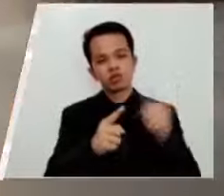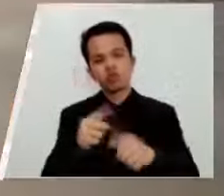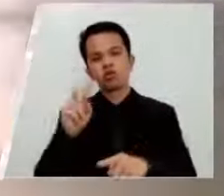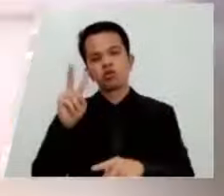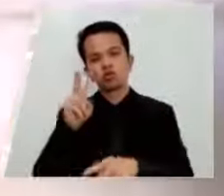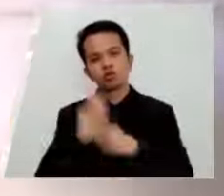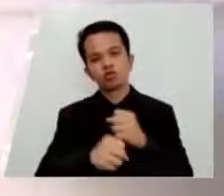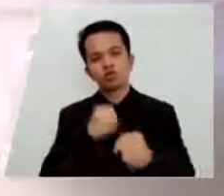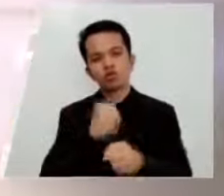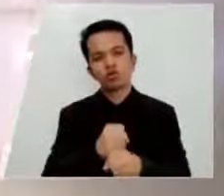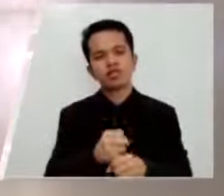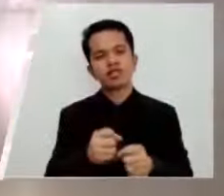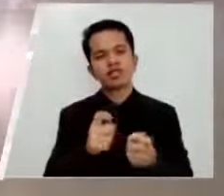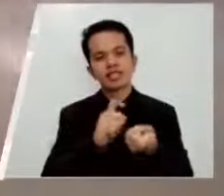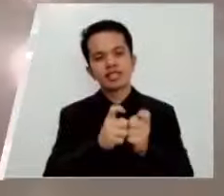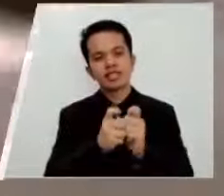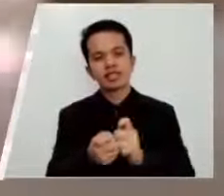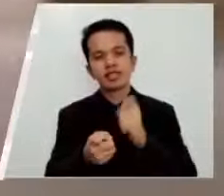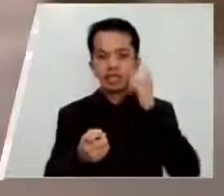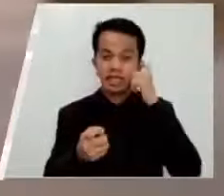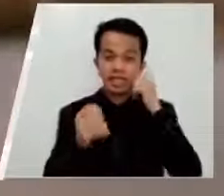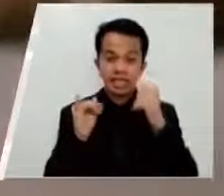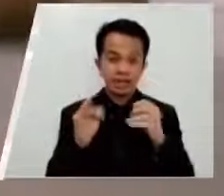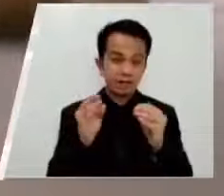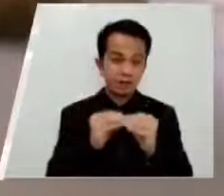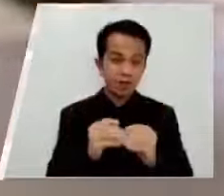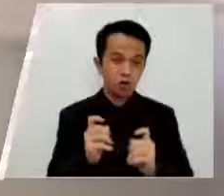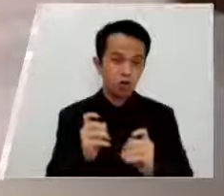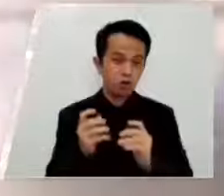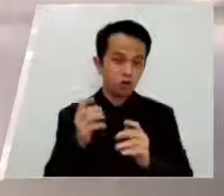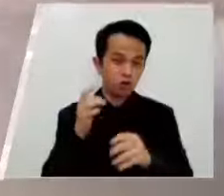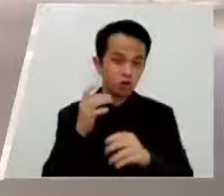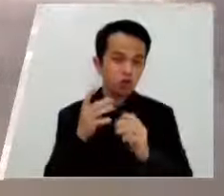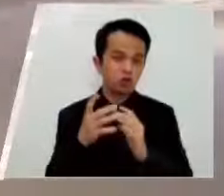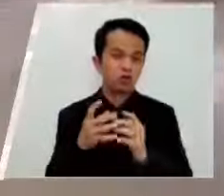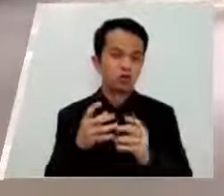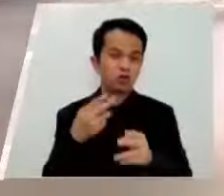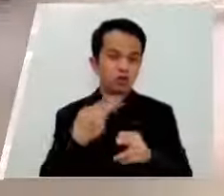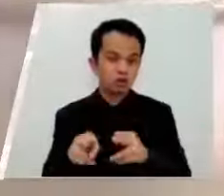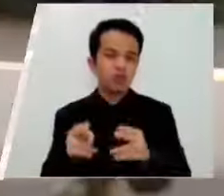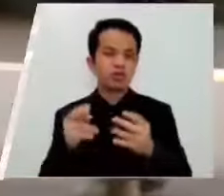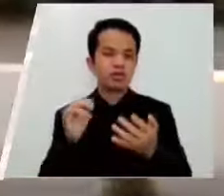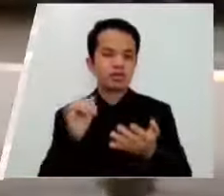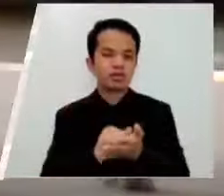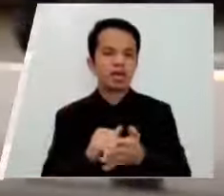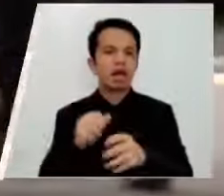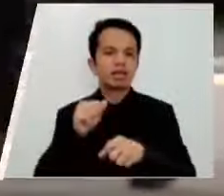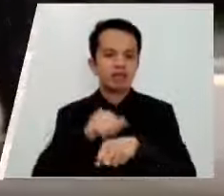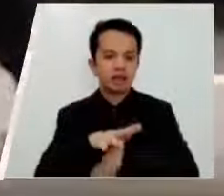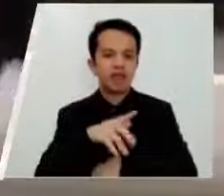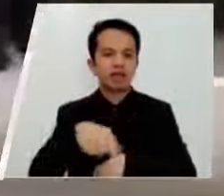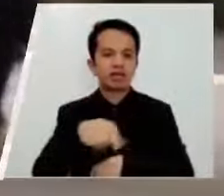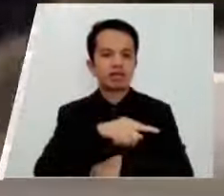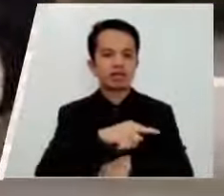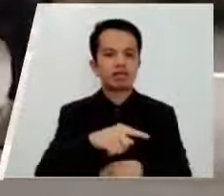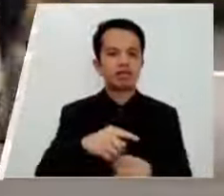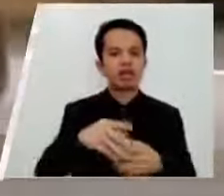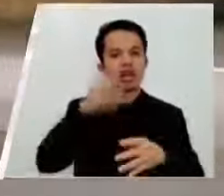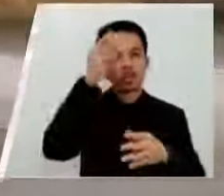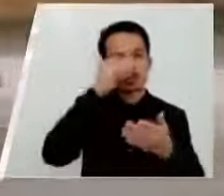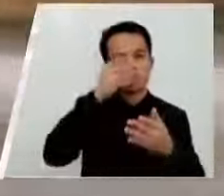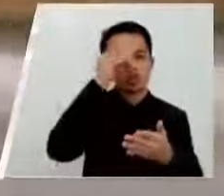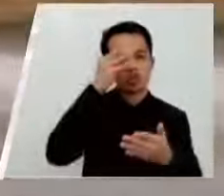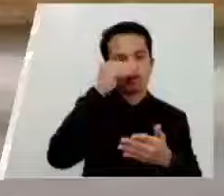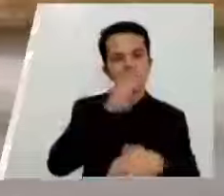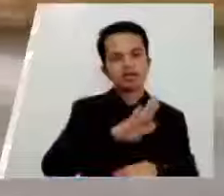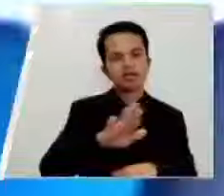lang. Kung paiikliin pa raw, maapektuhan na ang matututunan ng mga estudyante pati ang kanilang well-being dahil sa